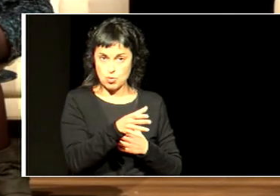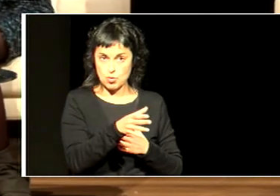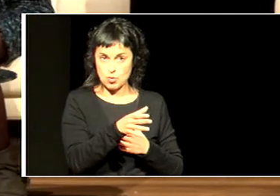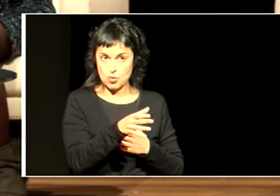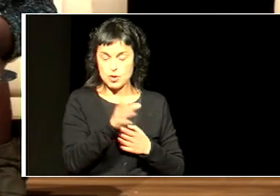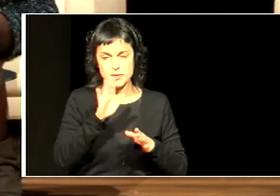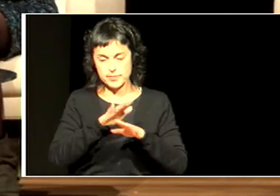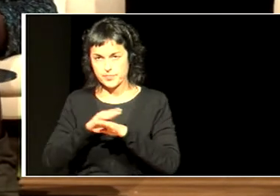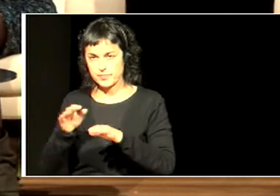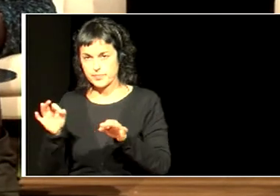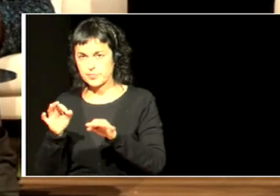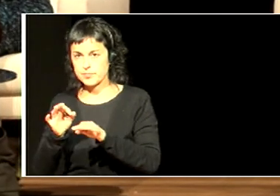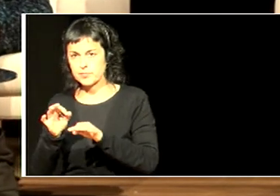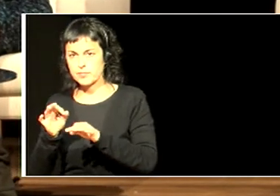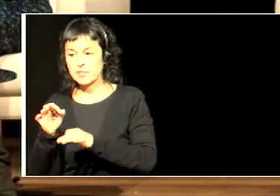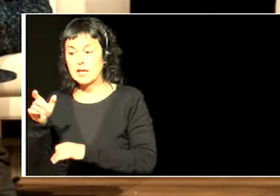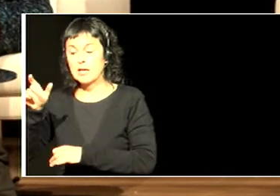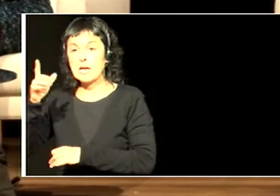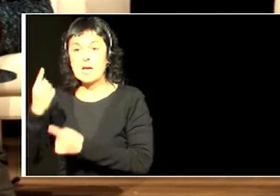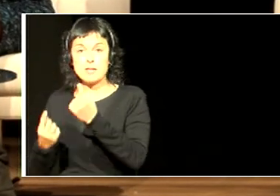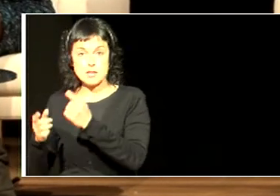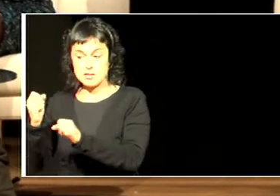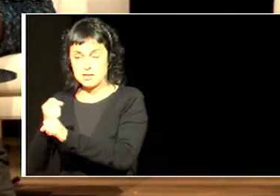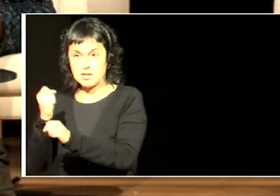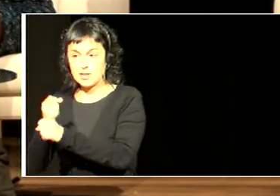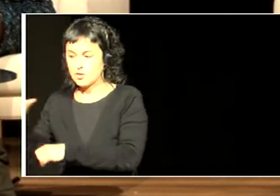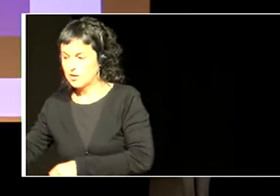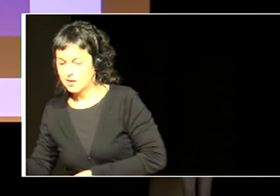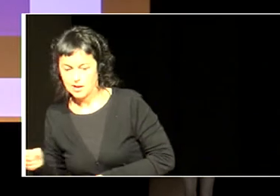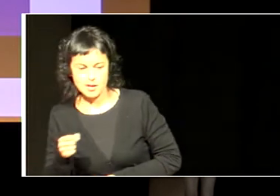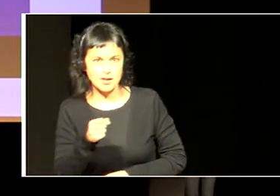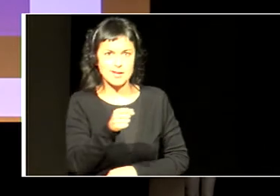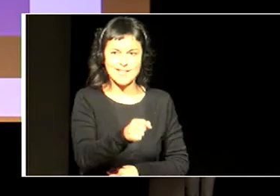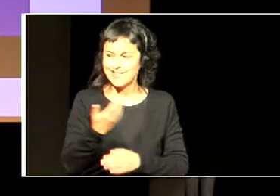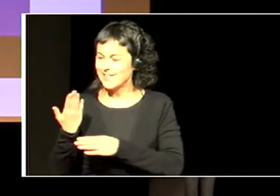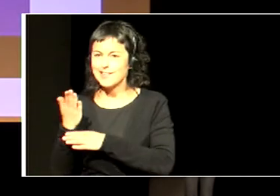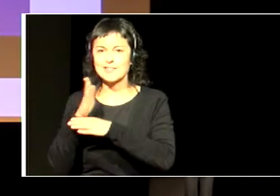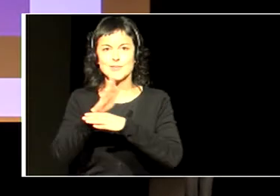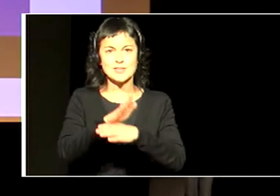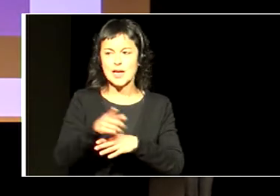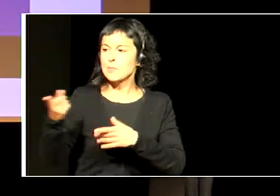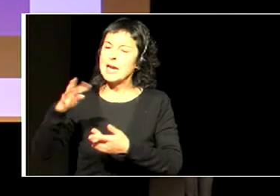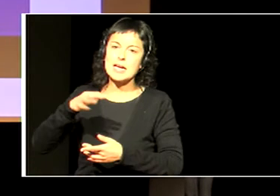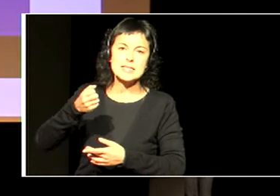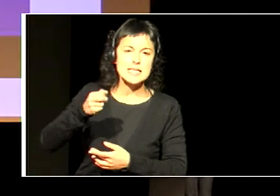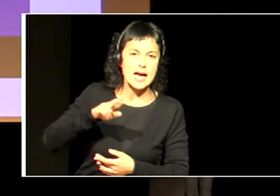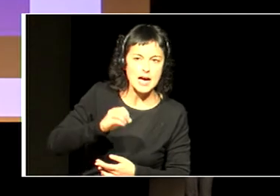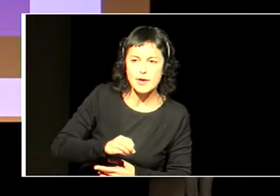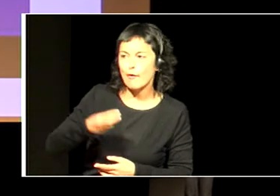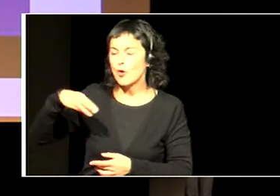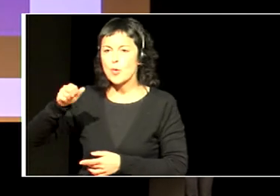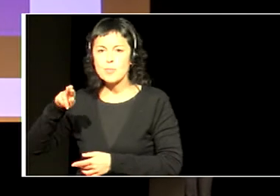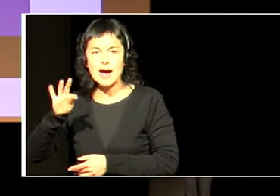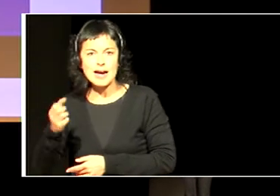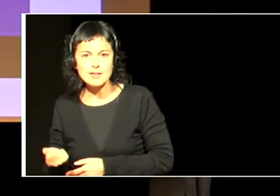langilek horiek ikasleen gana ikustarazteko, hemen dago Txaro, hemen dago Marta, hemen dago Leire, ba, gureak